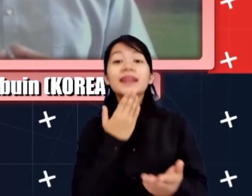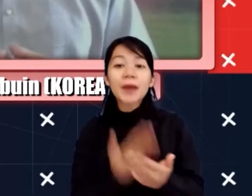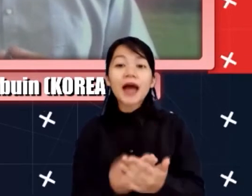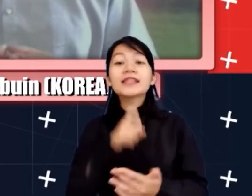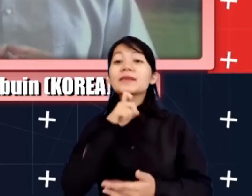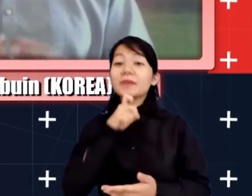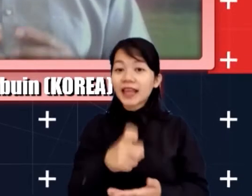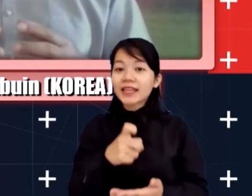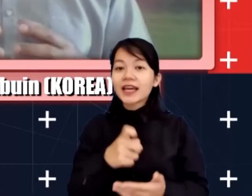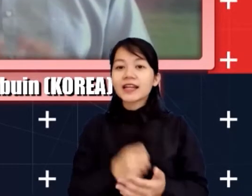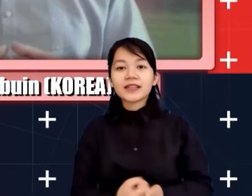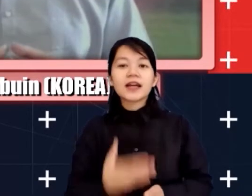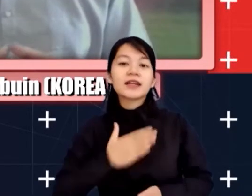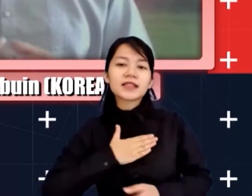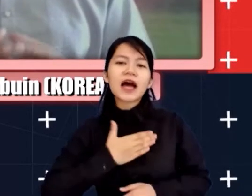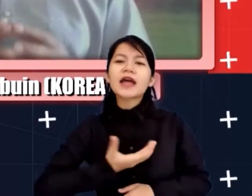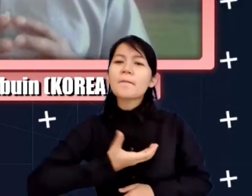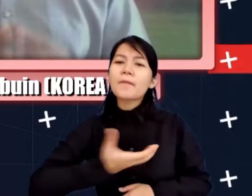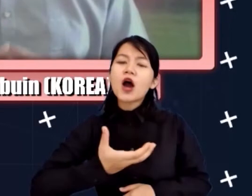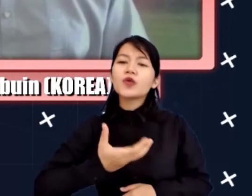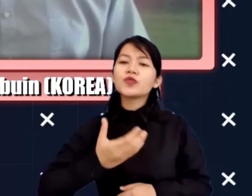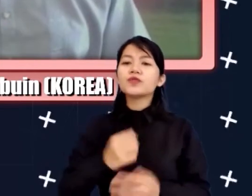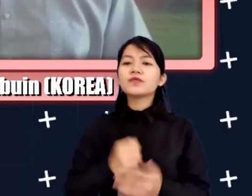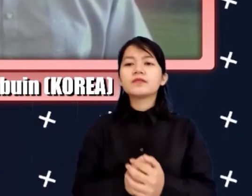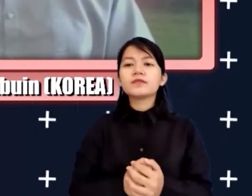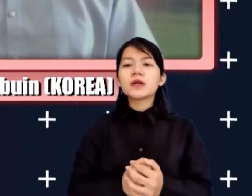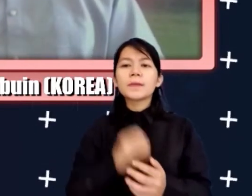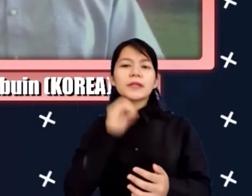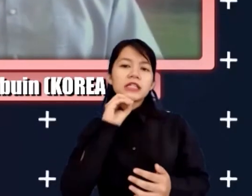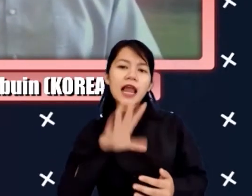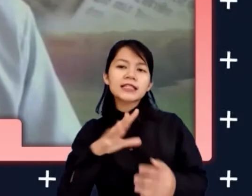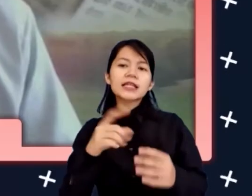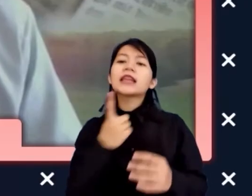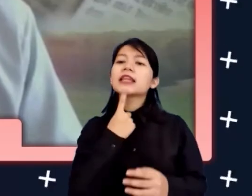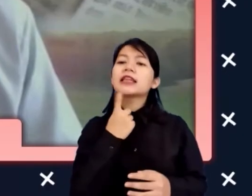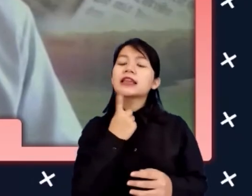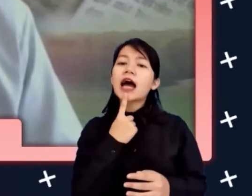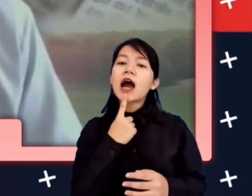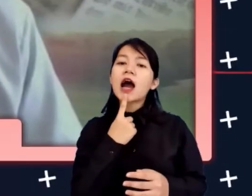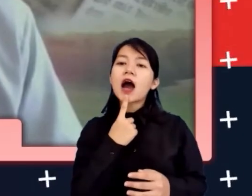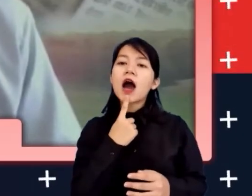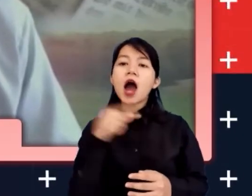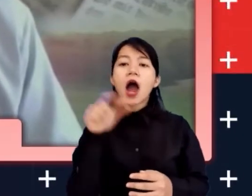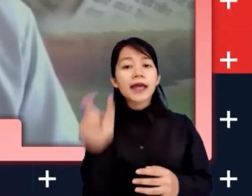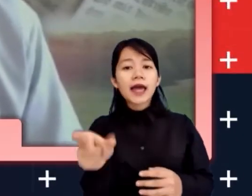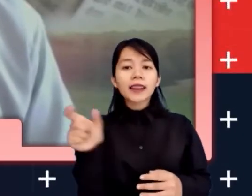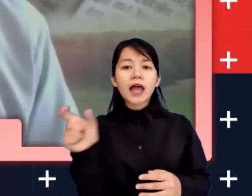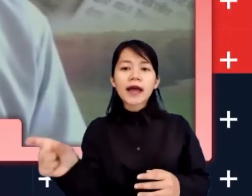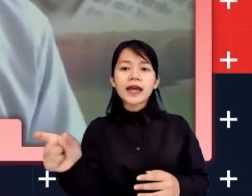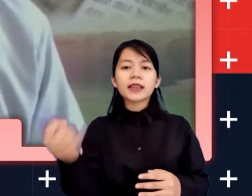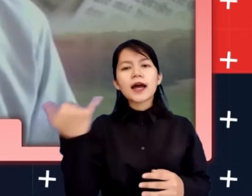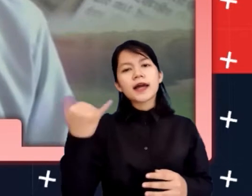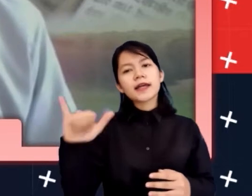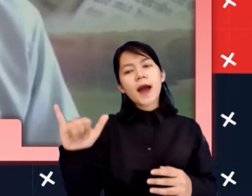tentang ayat-ayat yang mengatakan bahwa Tuhan Yesus bangkit pada hari yang